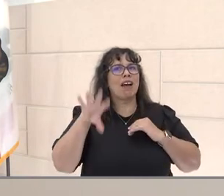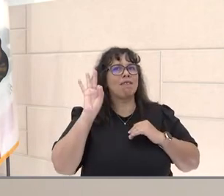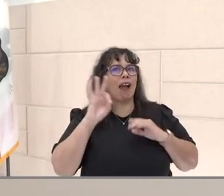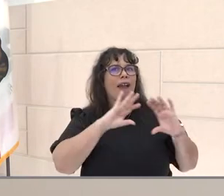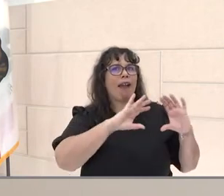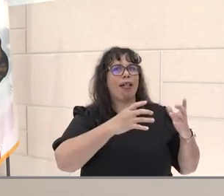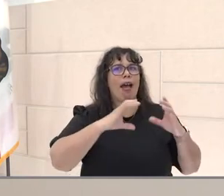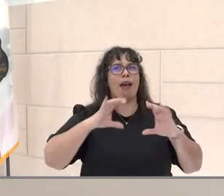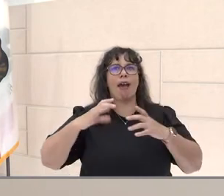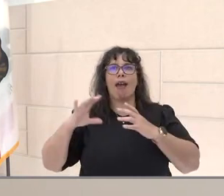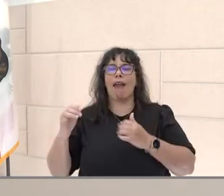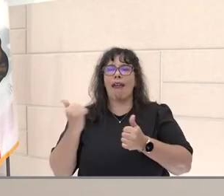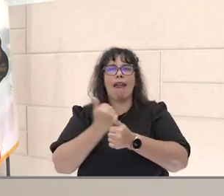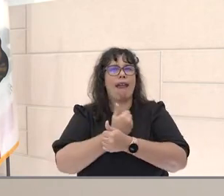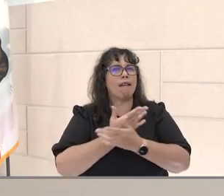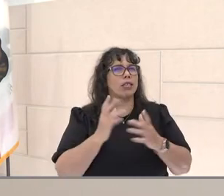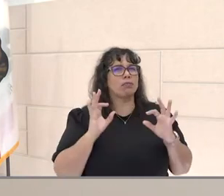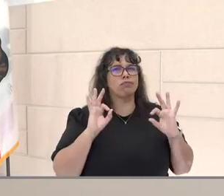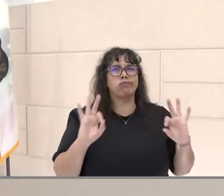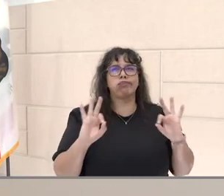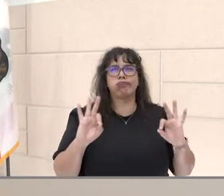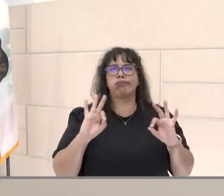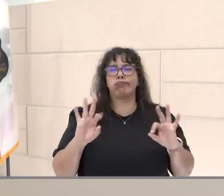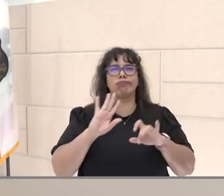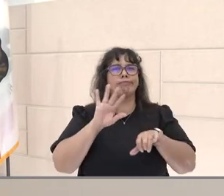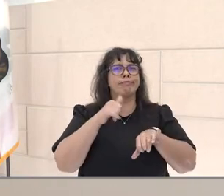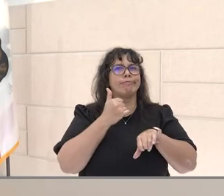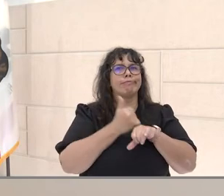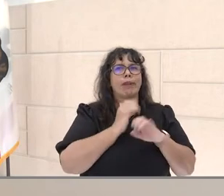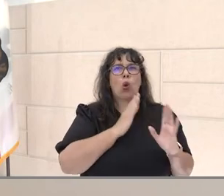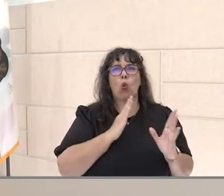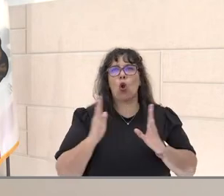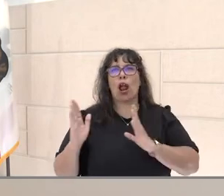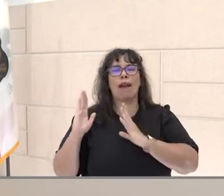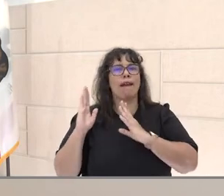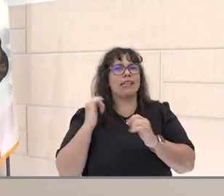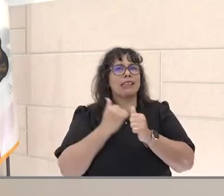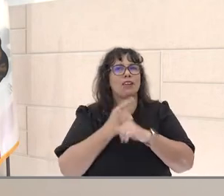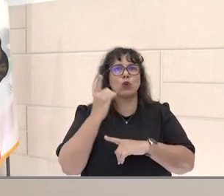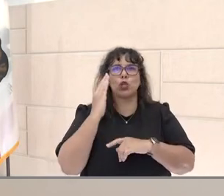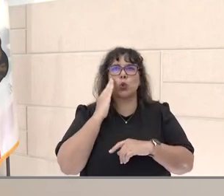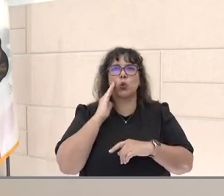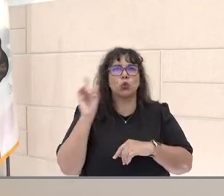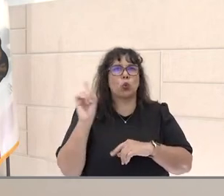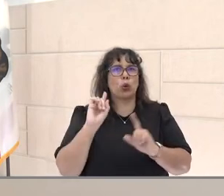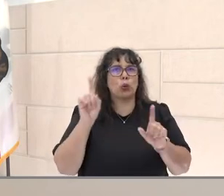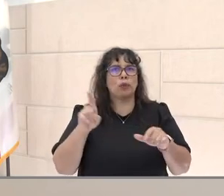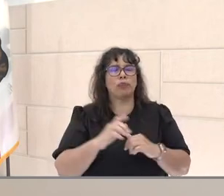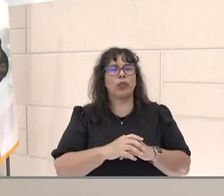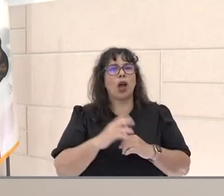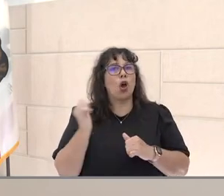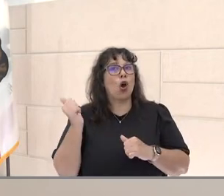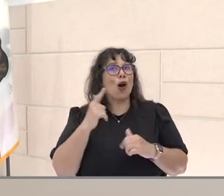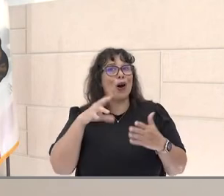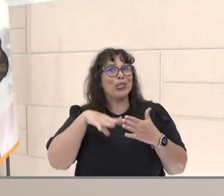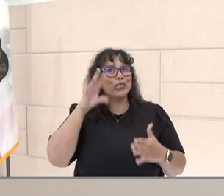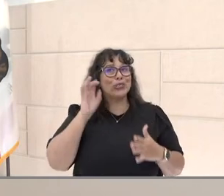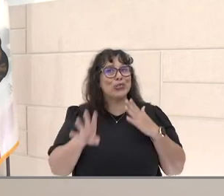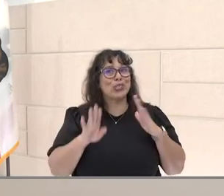ឋានៈណាដែលសិស្សត្រូវទៅហើយអ្វីនឹងរៀបចំបានល្អណាស់សិស្សស្គាល់យល់ដឹងអំពីកន្លែងដែលខ្លួនត្រូវ